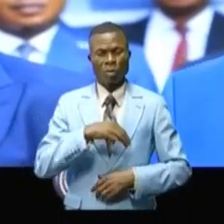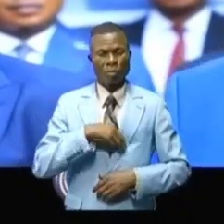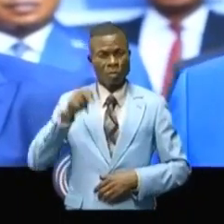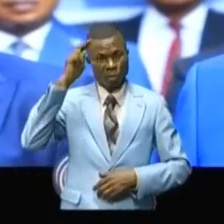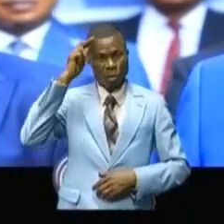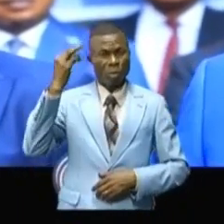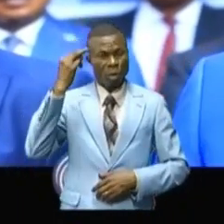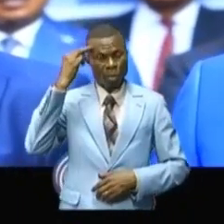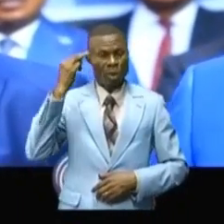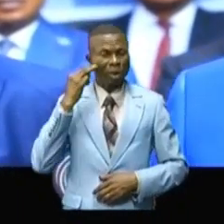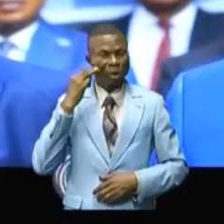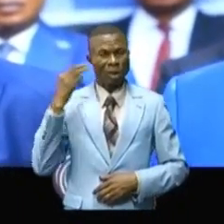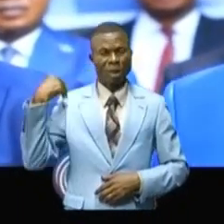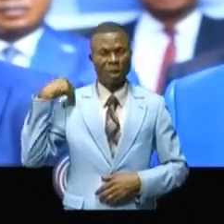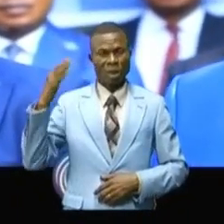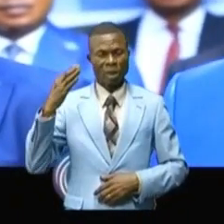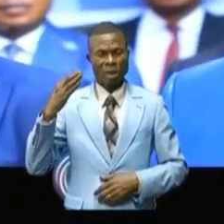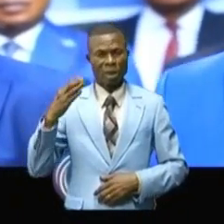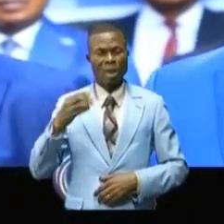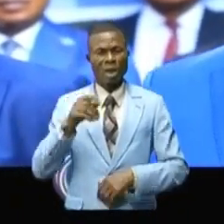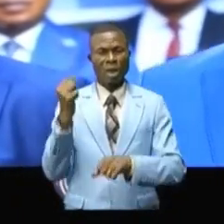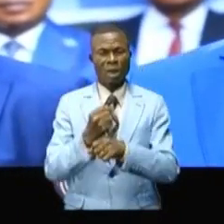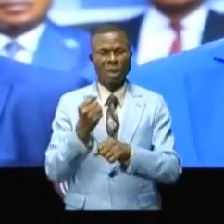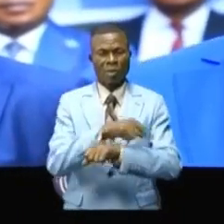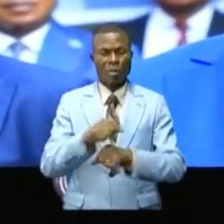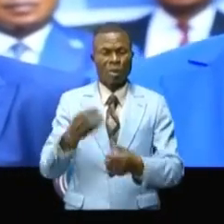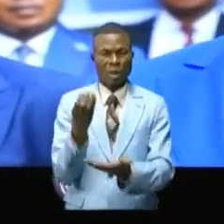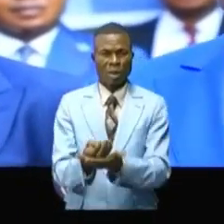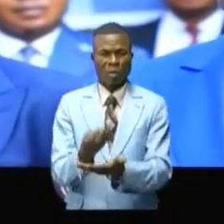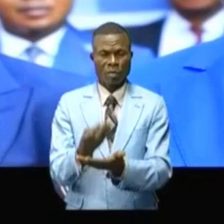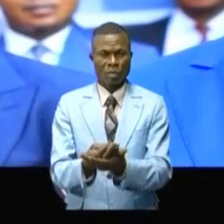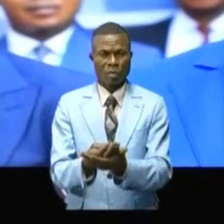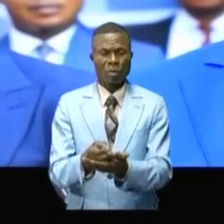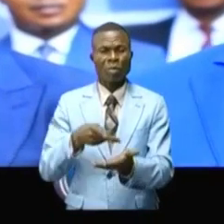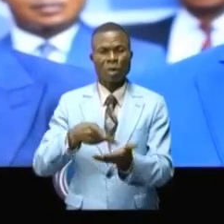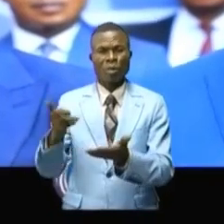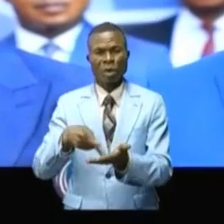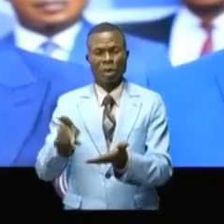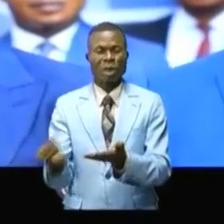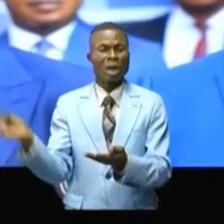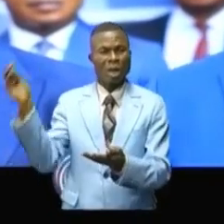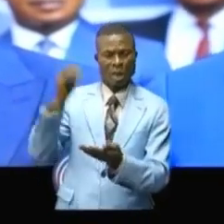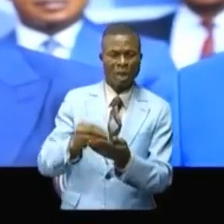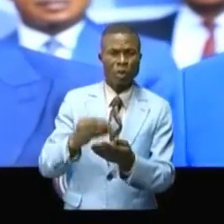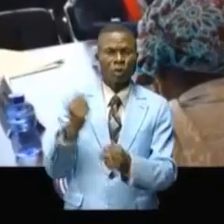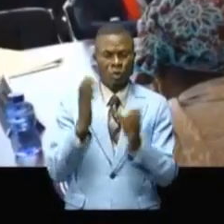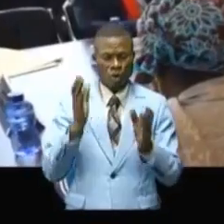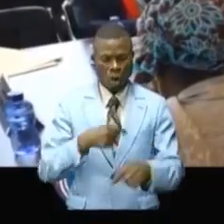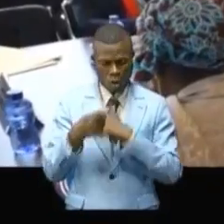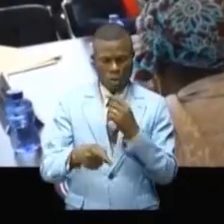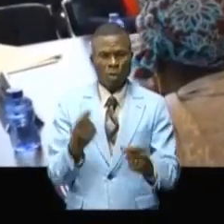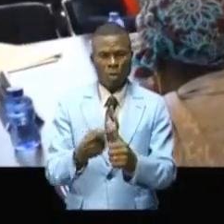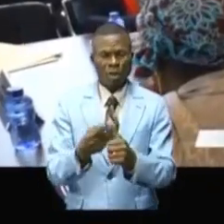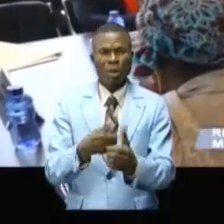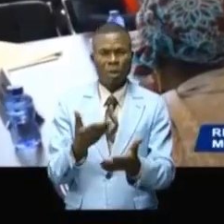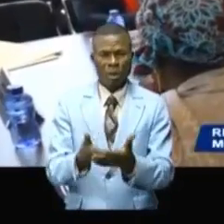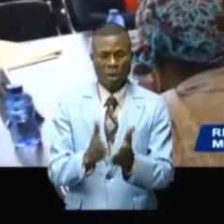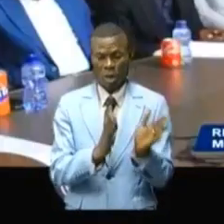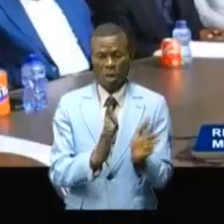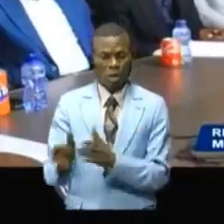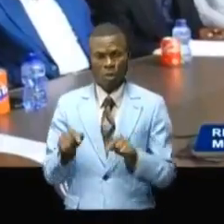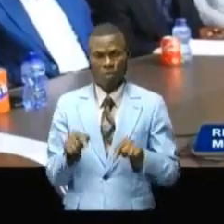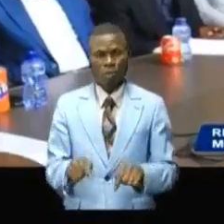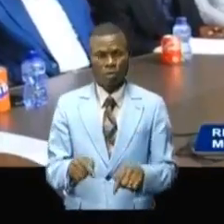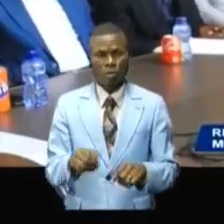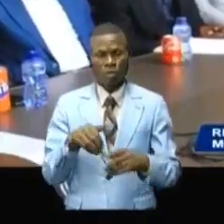au budget, pour décanter la situation des primes des agents. C'est par là que les choses commencent. La ProSEM dispose